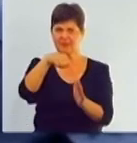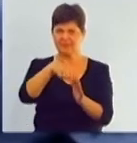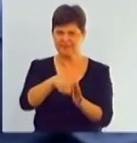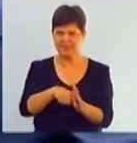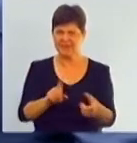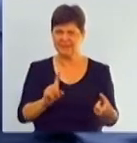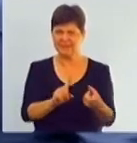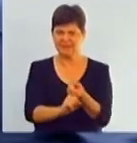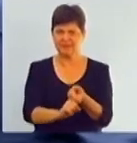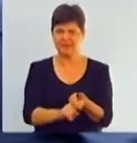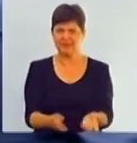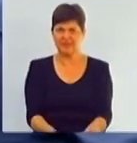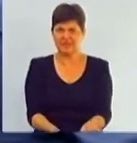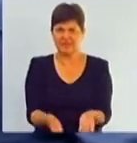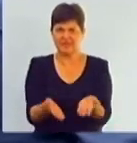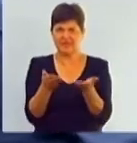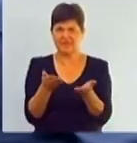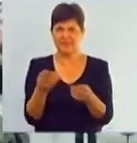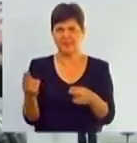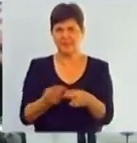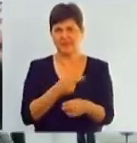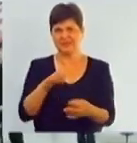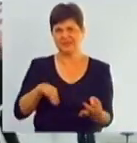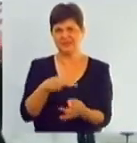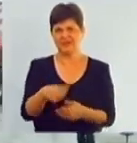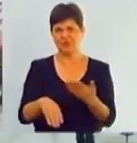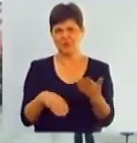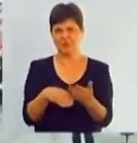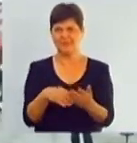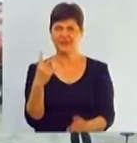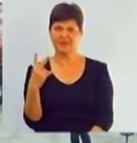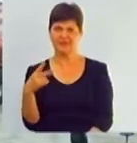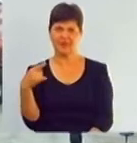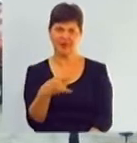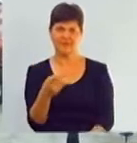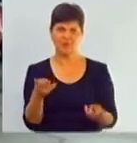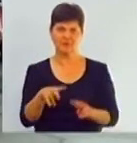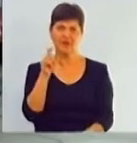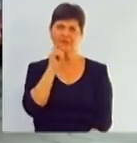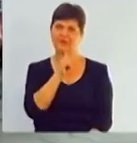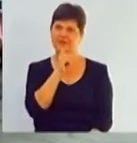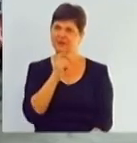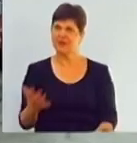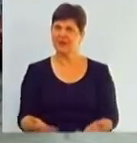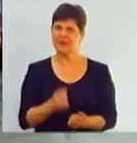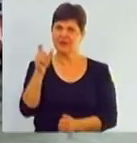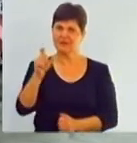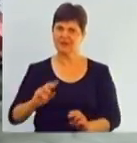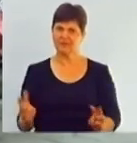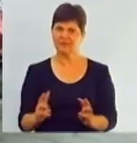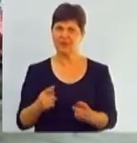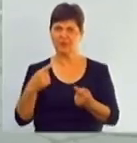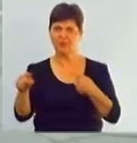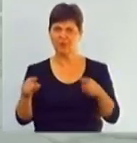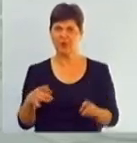на поверхню без зайвої допомоги рук. Дві автівки залишають для вінницьких рятувальників, інші поїдуть у